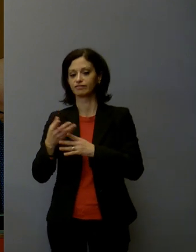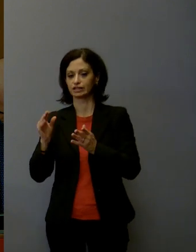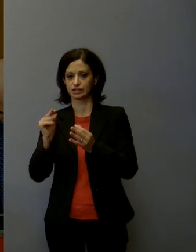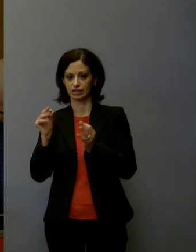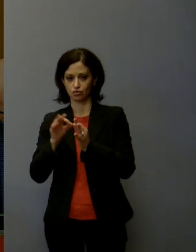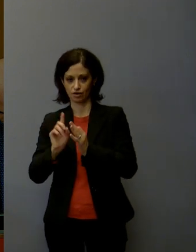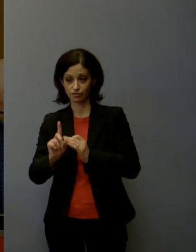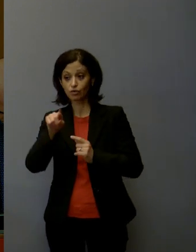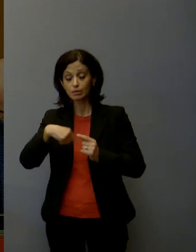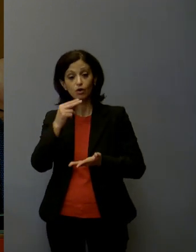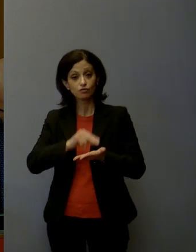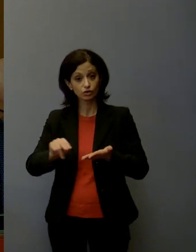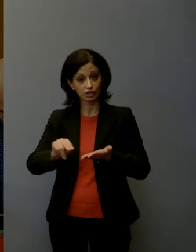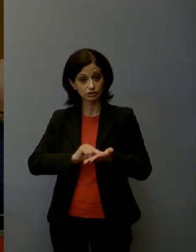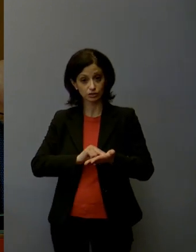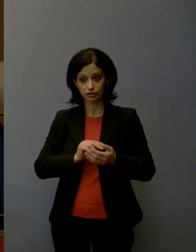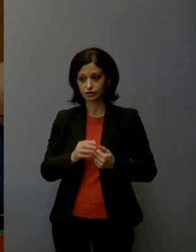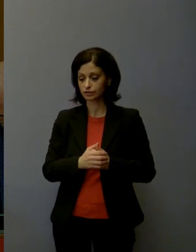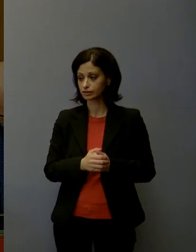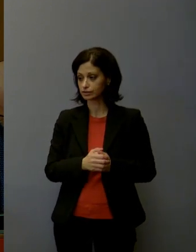alla votazione Va bene